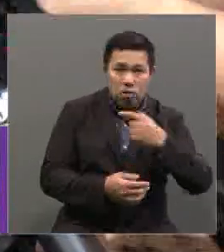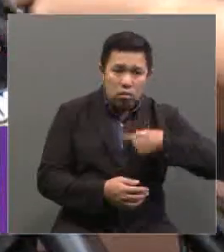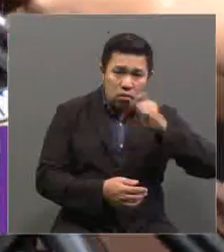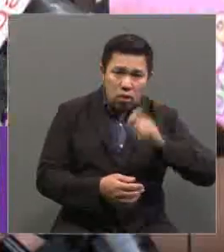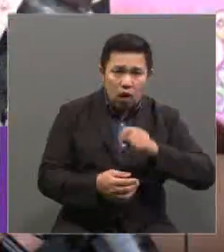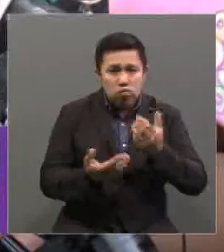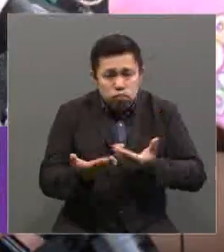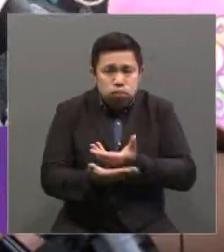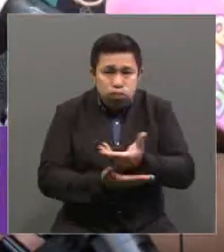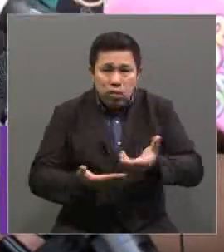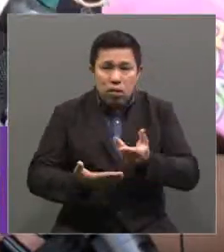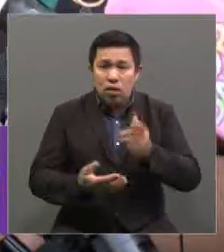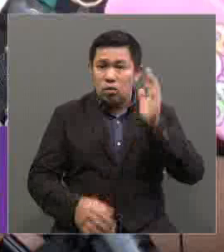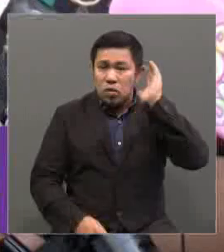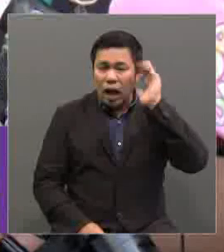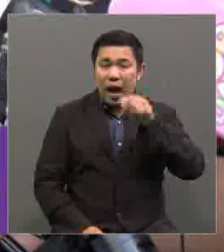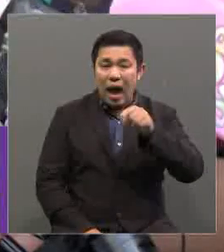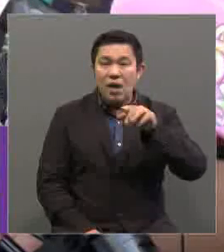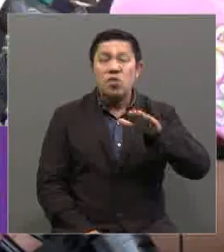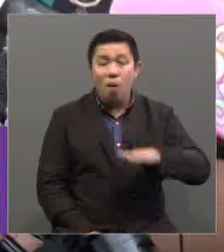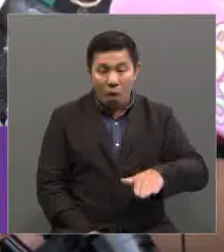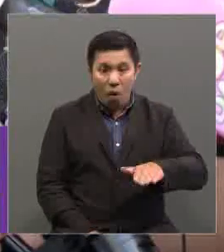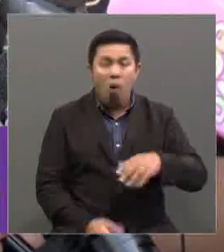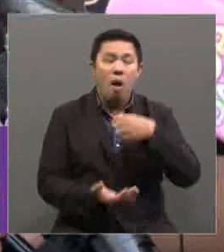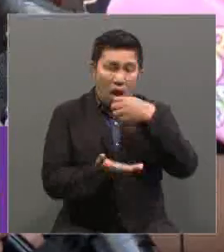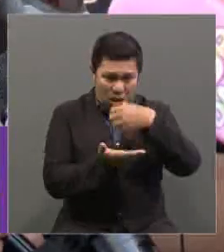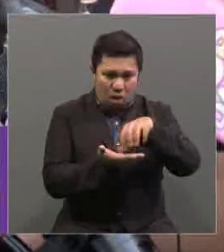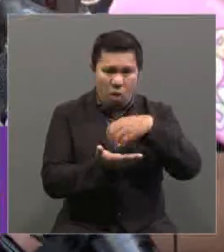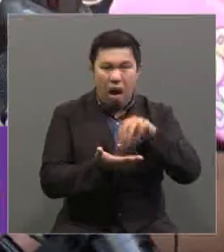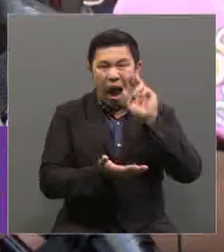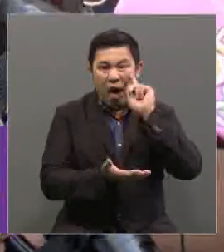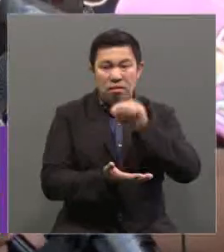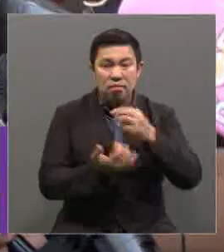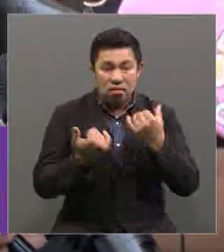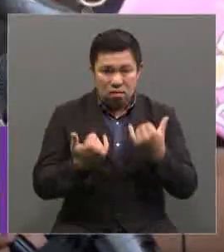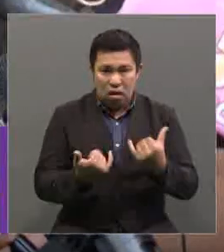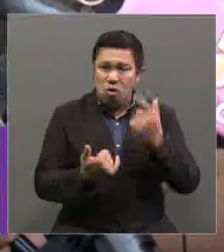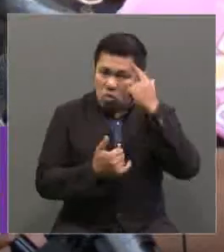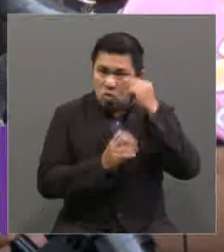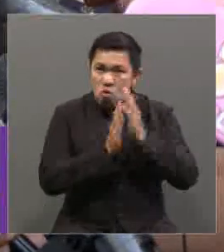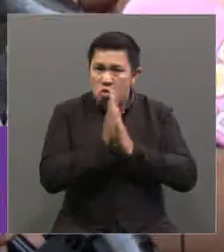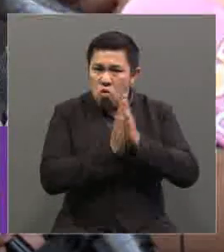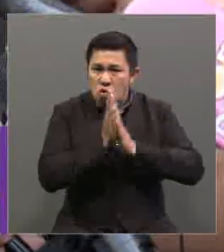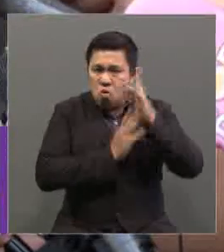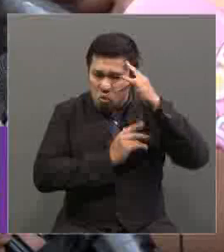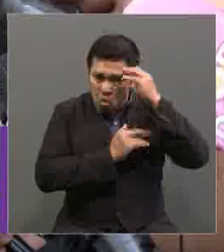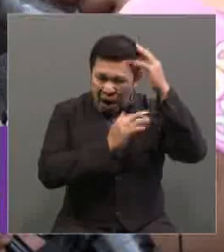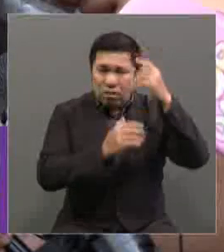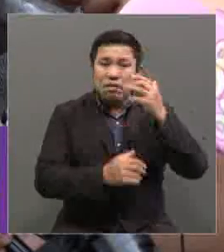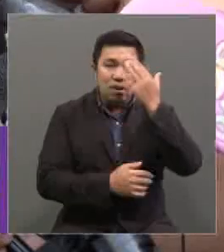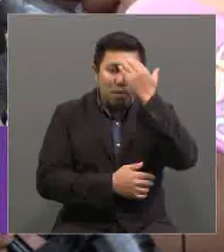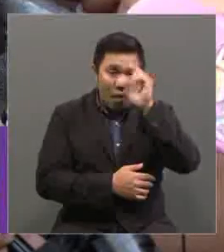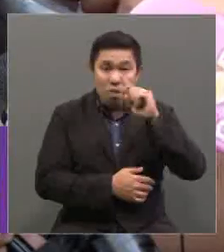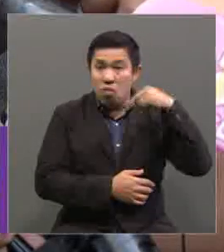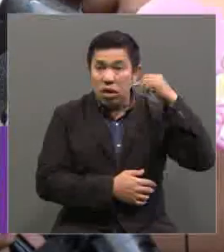ครับในส่วนตรงนี้ก็คือคุณลุคน้องชายของคุณใบเตยเนี่ยเปิดใจกับผู้สื่อข่าวว่าวันนี้หวังไว้มากก็ยอมรับว่าหวังไว้เพราะ